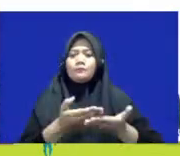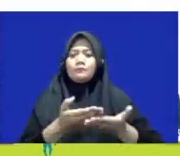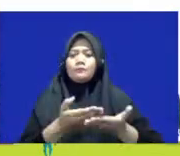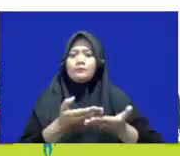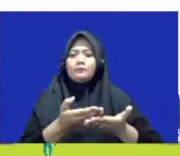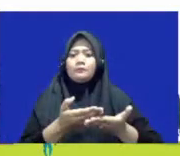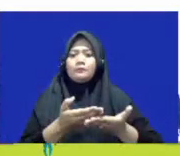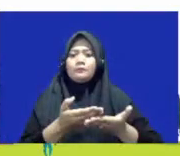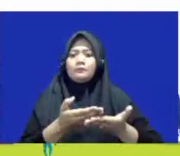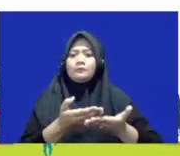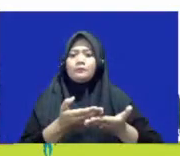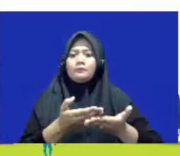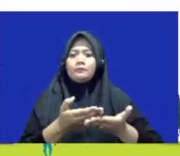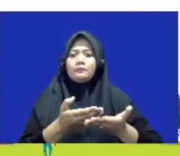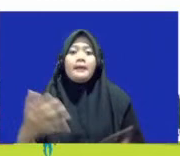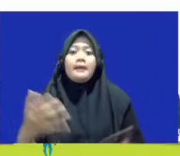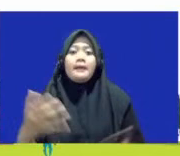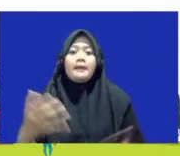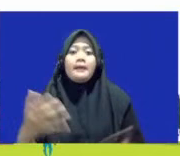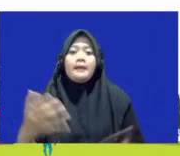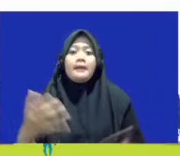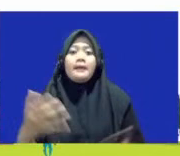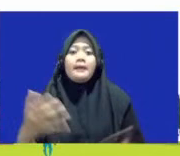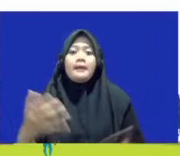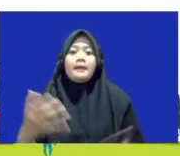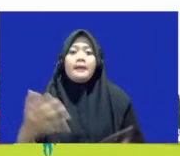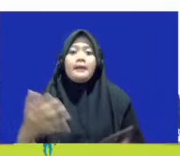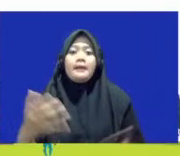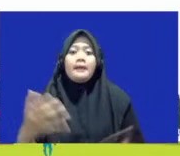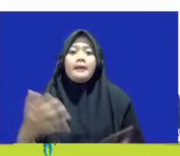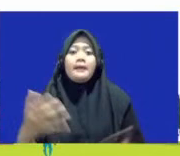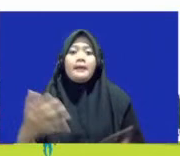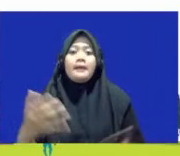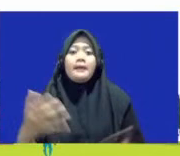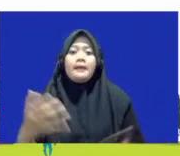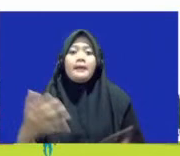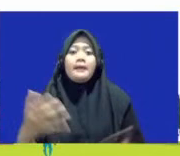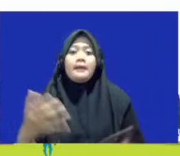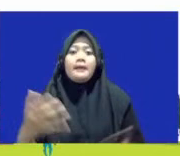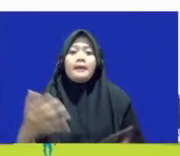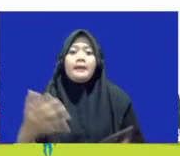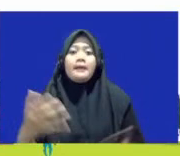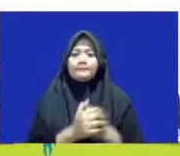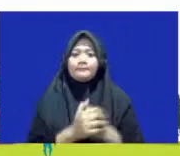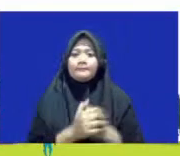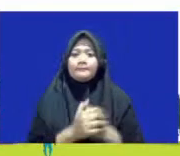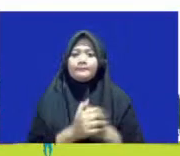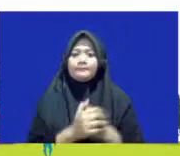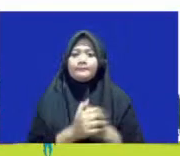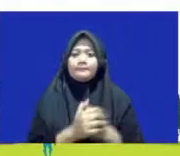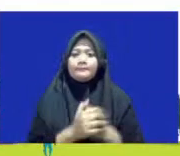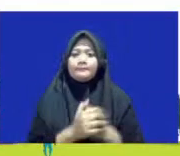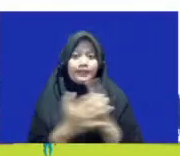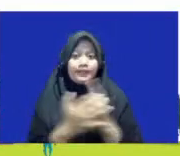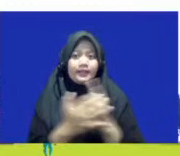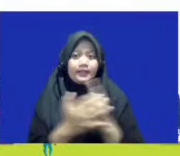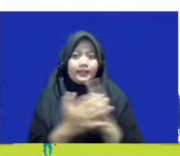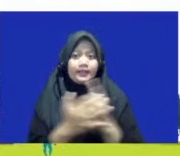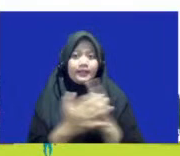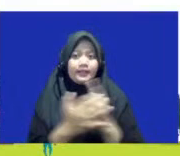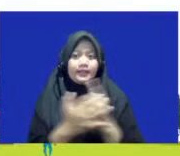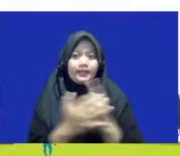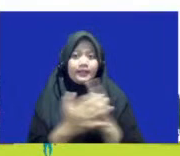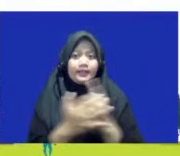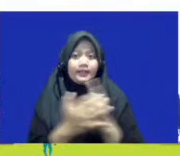mengenai bagaimana penanganan bencana berbasis masyarakat. Masyarakat tempatkan sebagai, bukan hanya sebagai